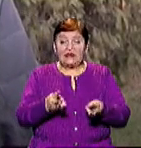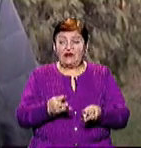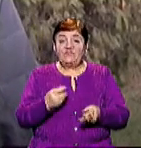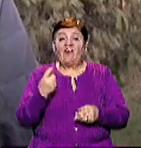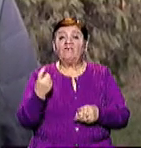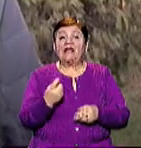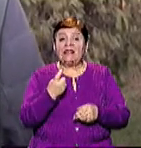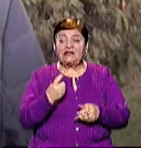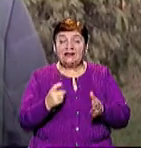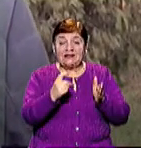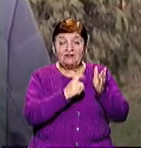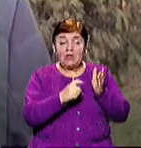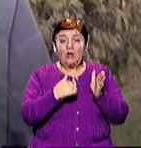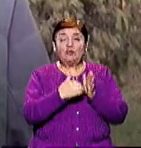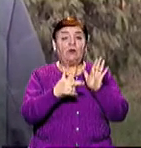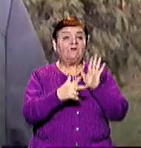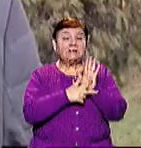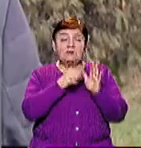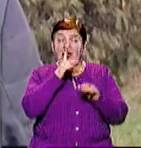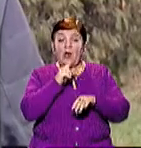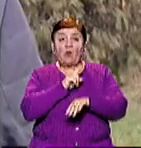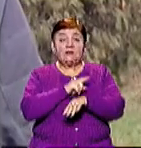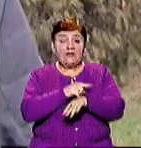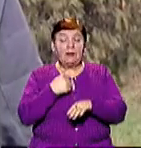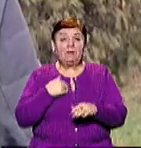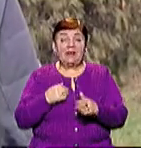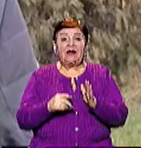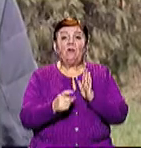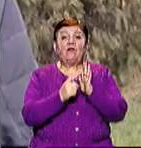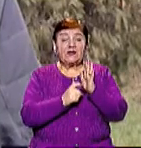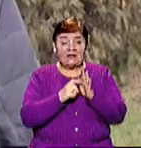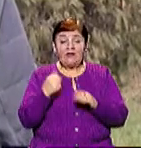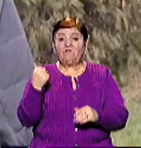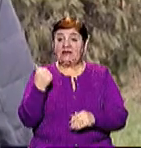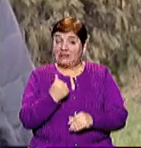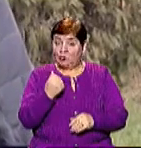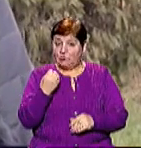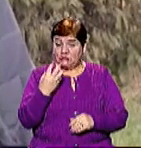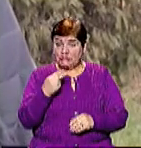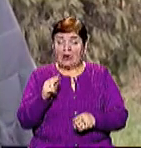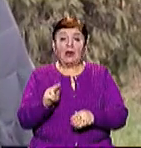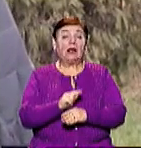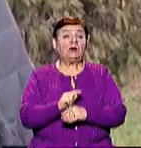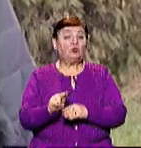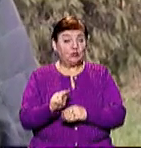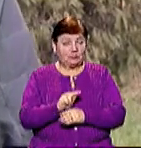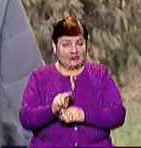варили до 8 годин, не поварили в неділю ще. Ремонтували